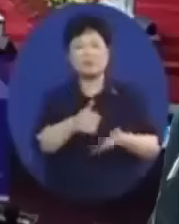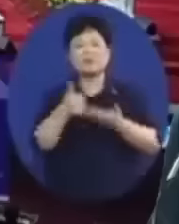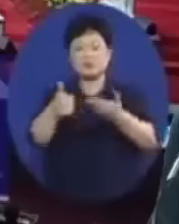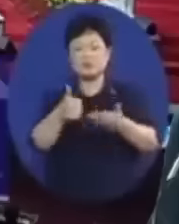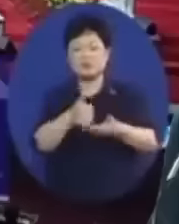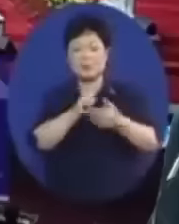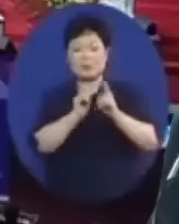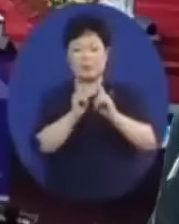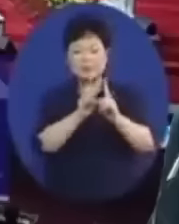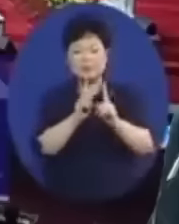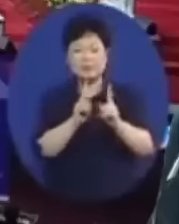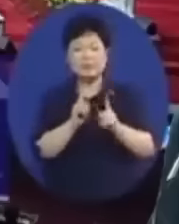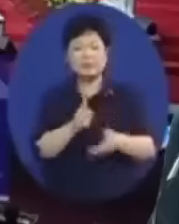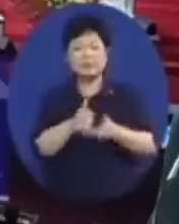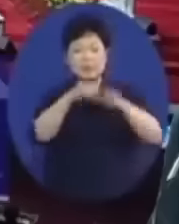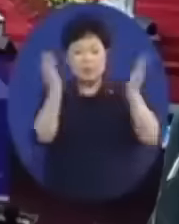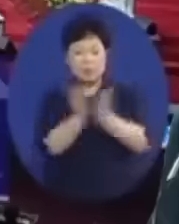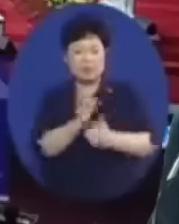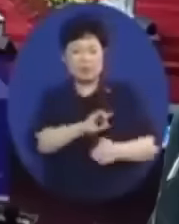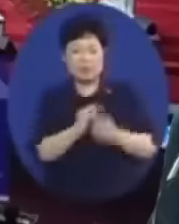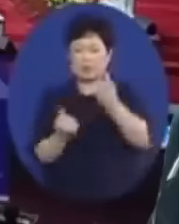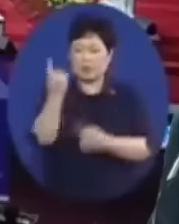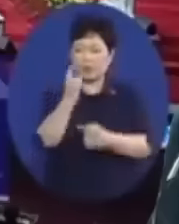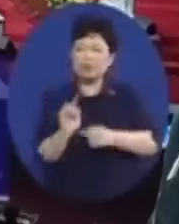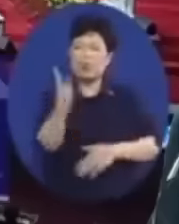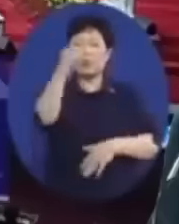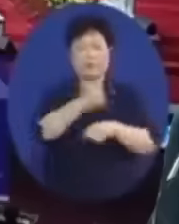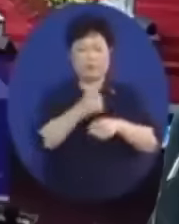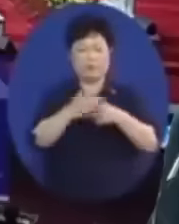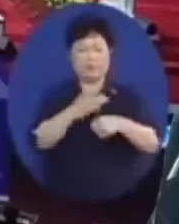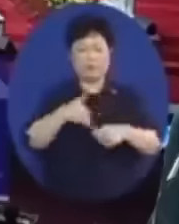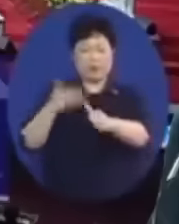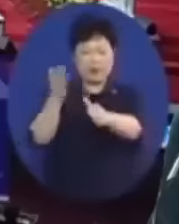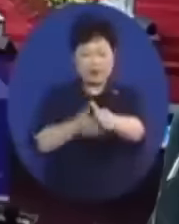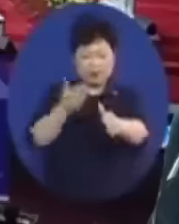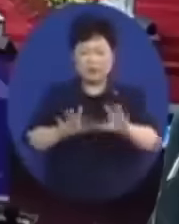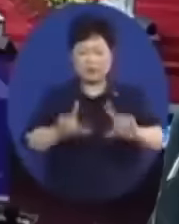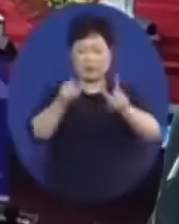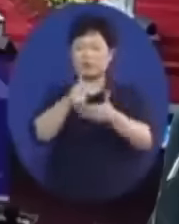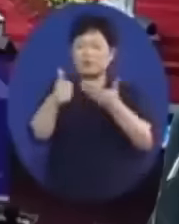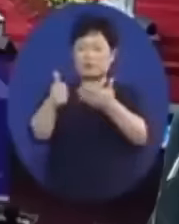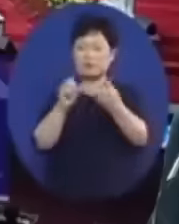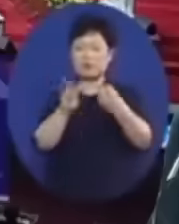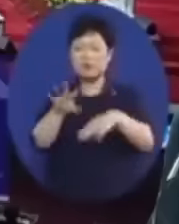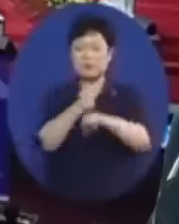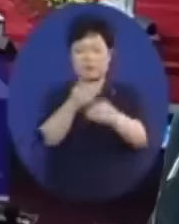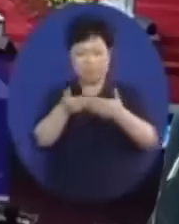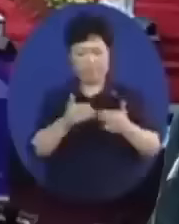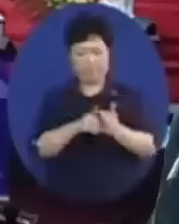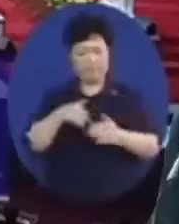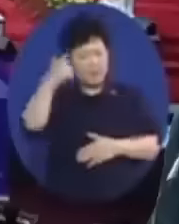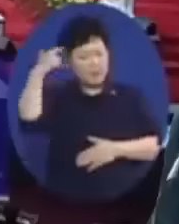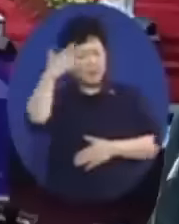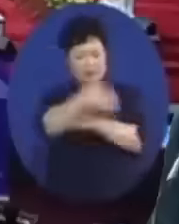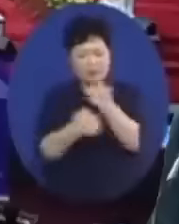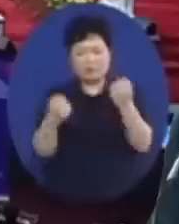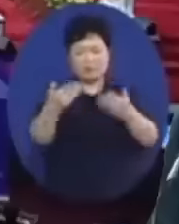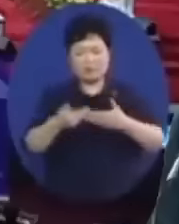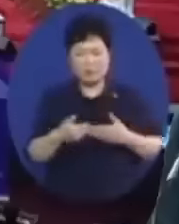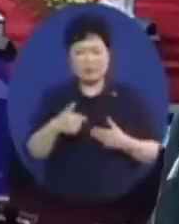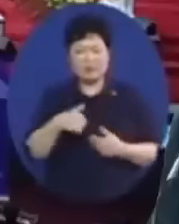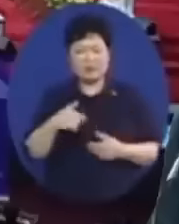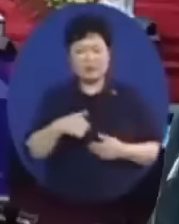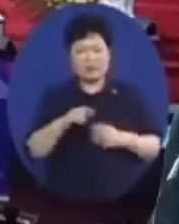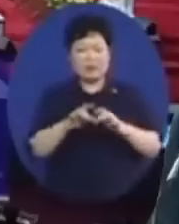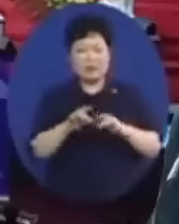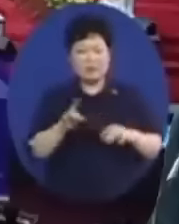주께서 주의 말씀을 주의 모든 이름보다 높게 하셨습니다. 내가 간구하는 날에 주께서 응답하시고 내 영혼에 힘을 주어 나를